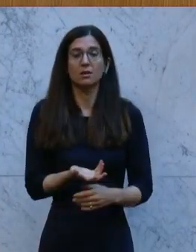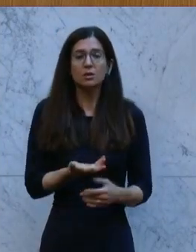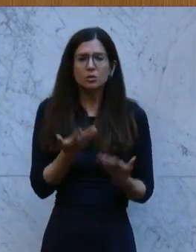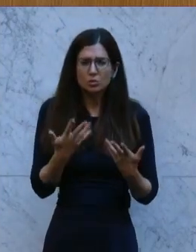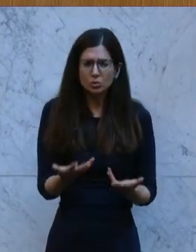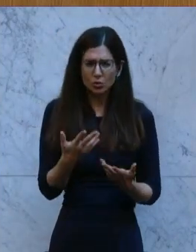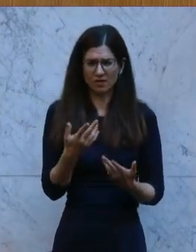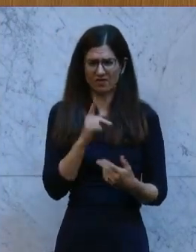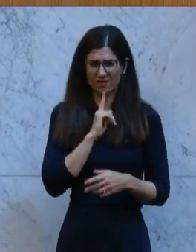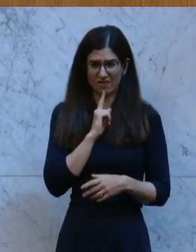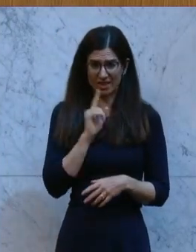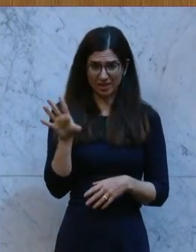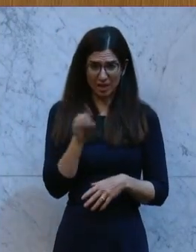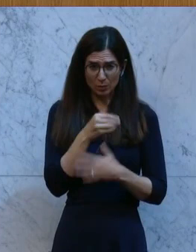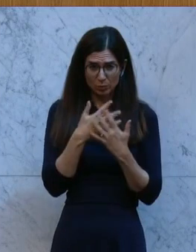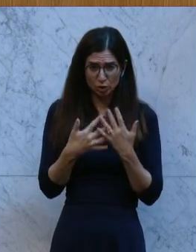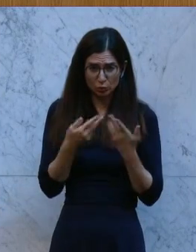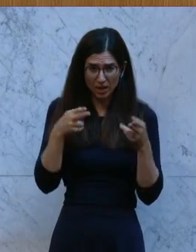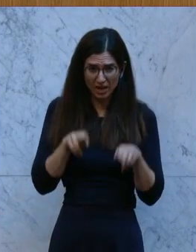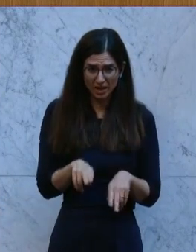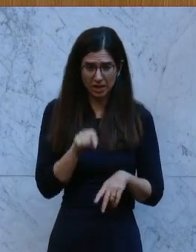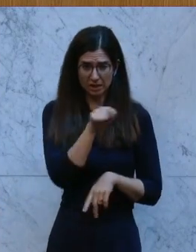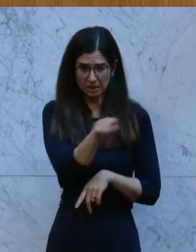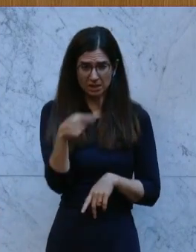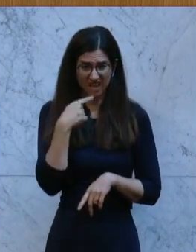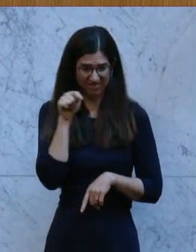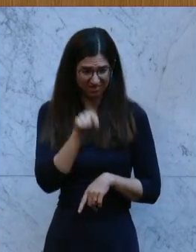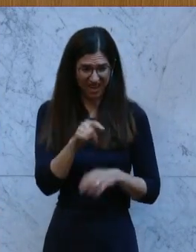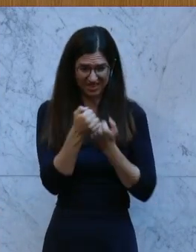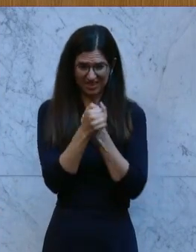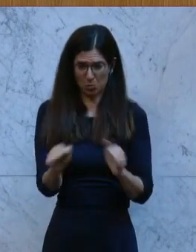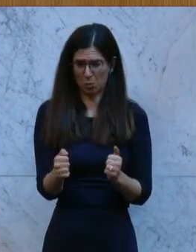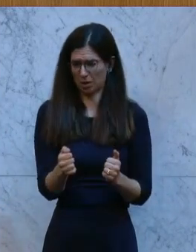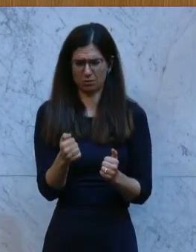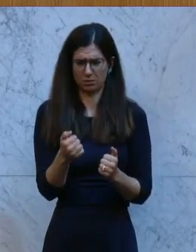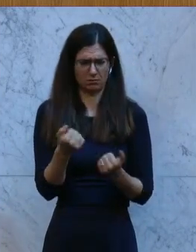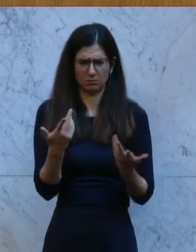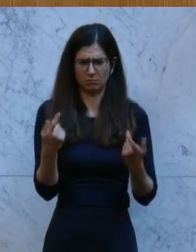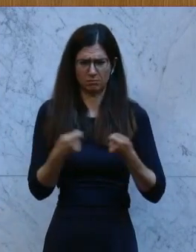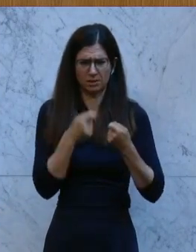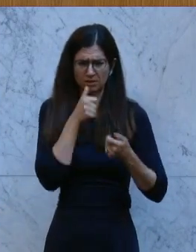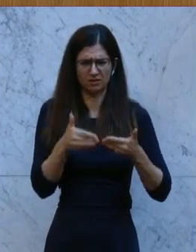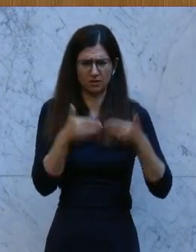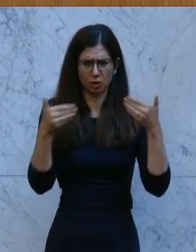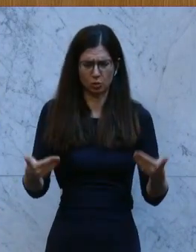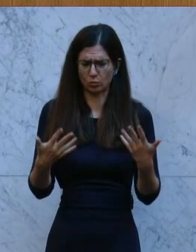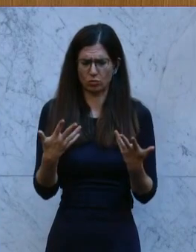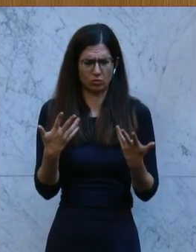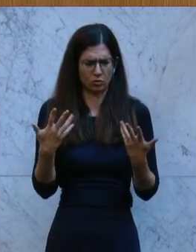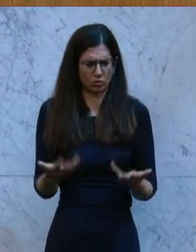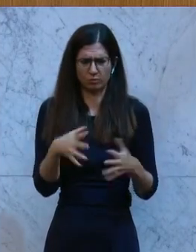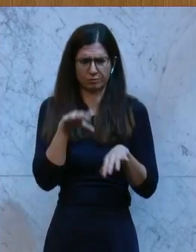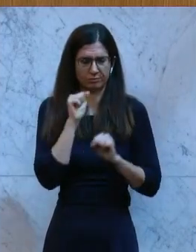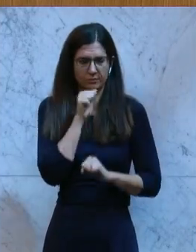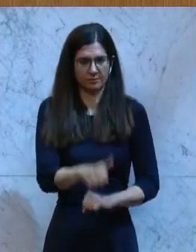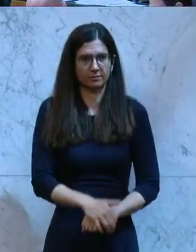auch noch als demokratischer. Ich gratuliere zu diesen argumentativen Verrenkungsübungen. Die muss man auch einmal zustande bringen.